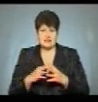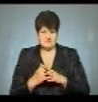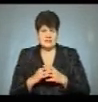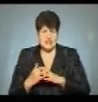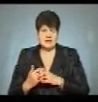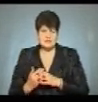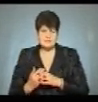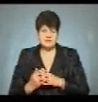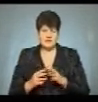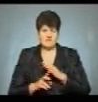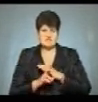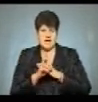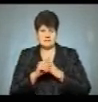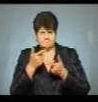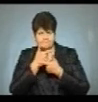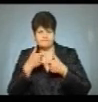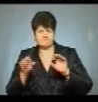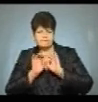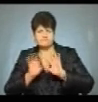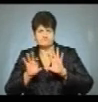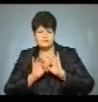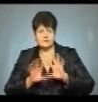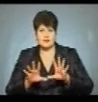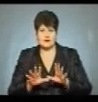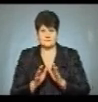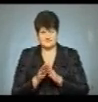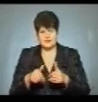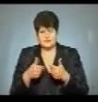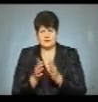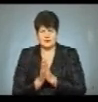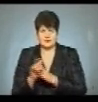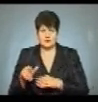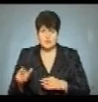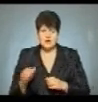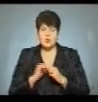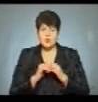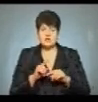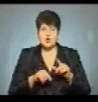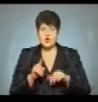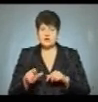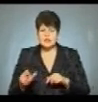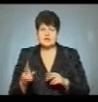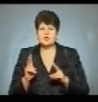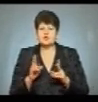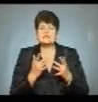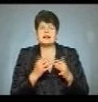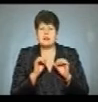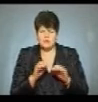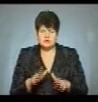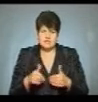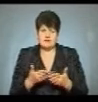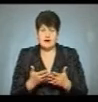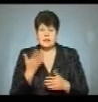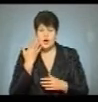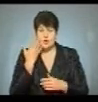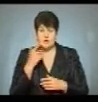в церквах виголошували казання і зверталися до людей. Кожна родина, хто скільки може, би дала. Коли люди це